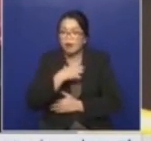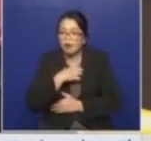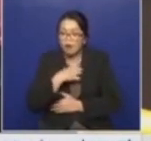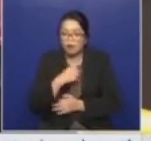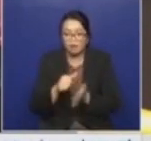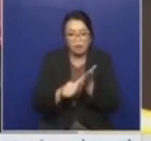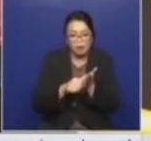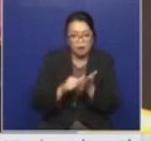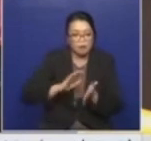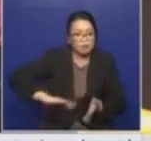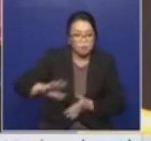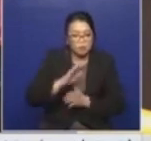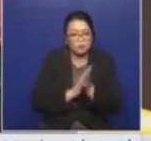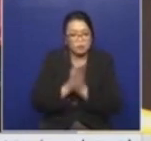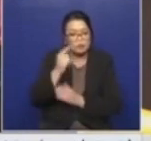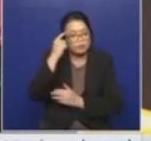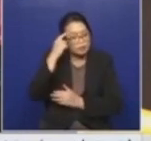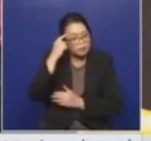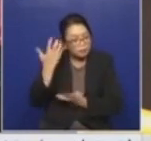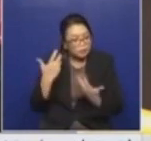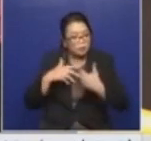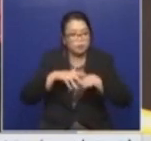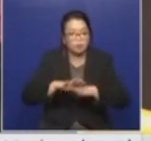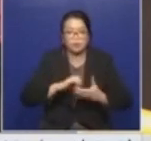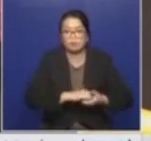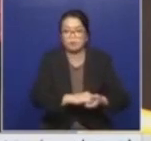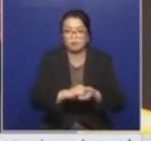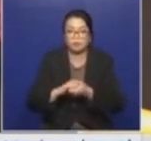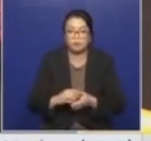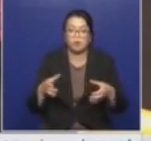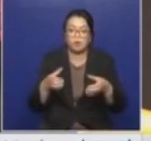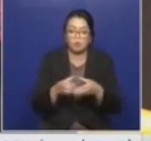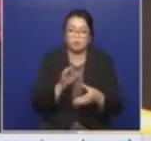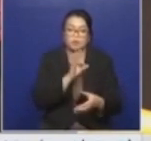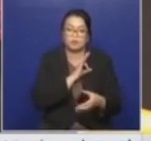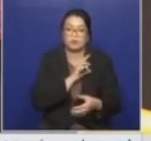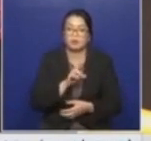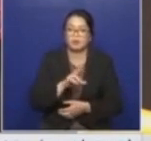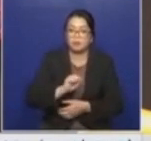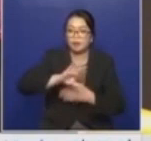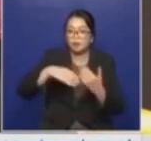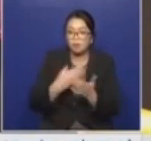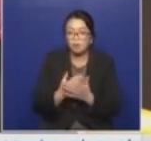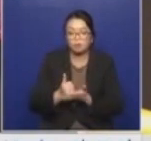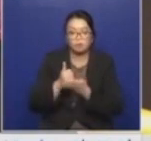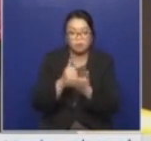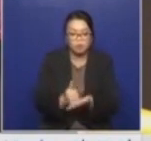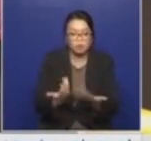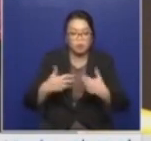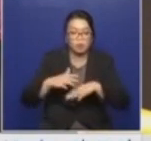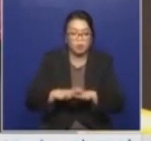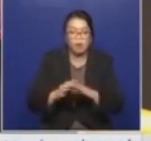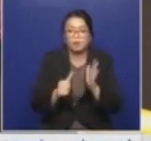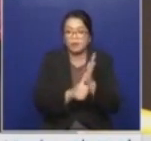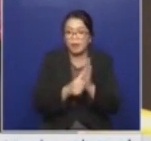นี่ยเป็นความปรารถนาอย่างยิ่งนะครับแล้วก็มีความร่วมแรงร่วมใจของบรรดาส